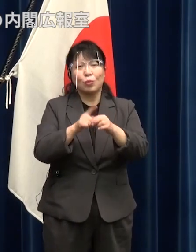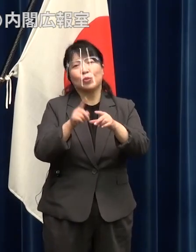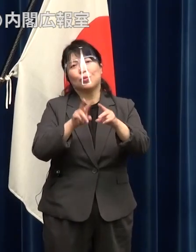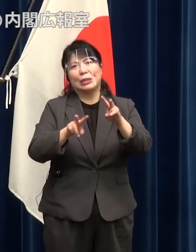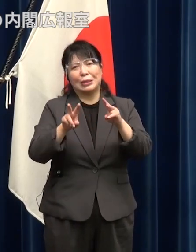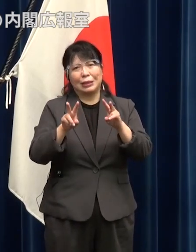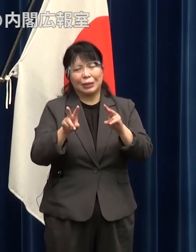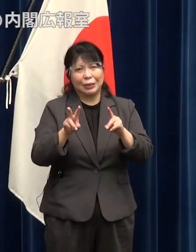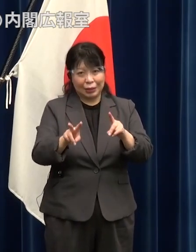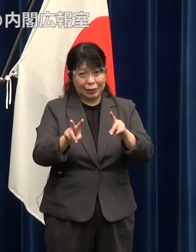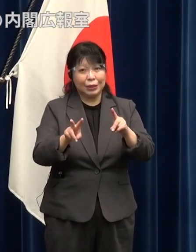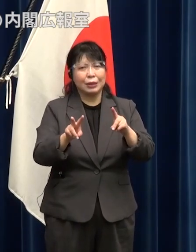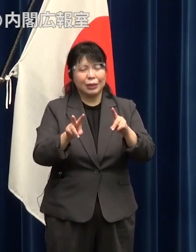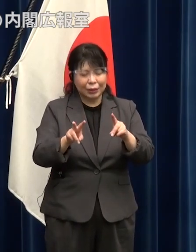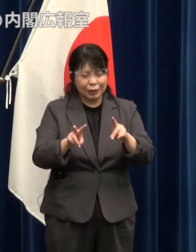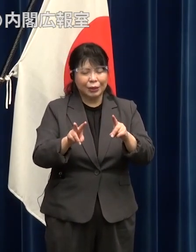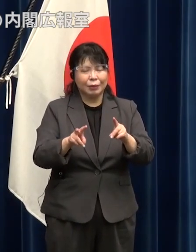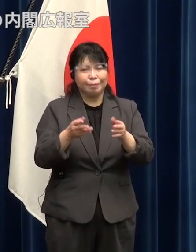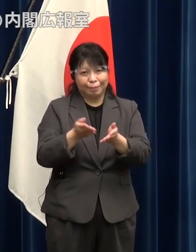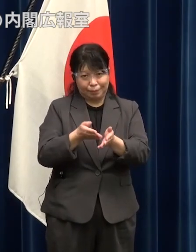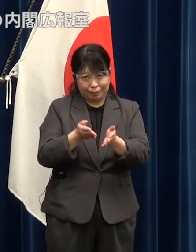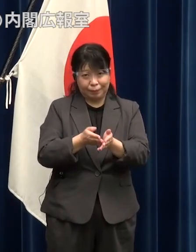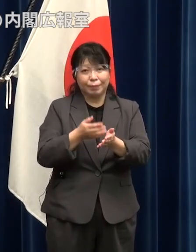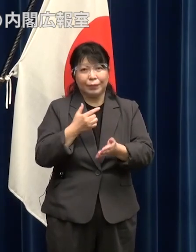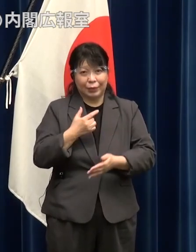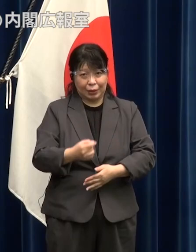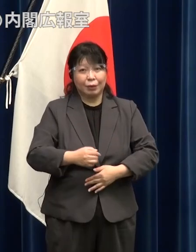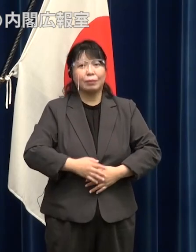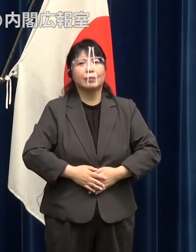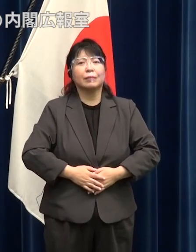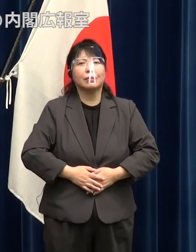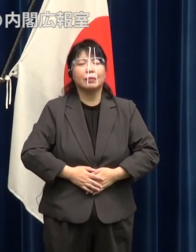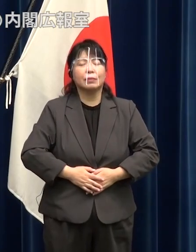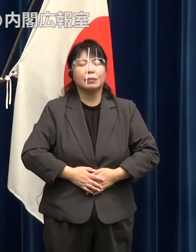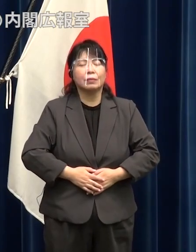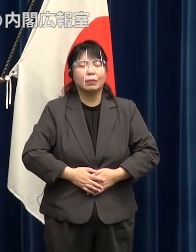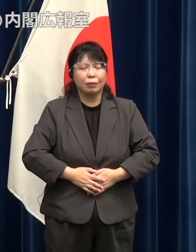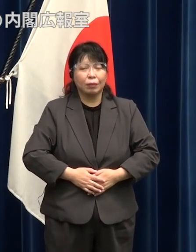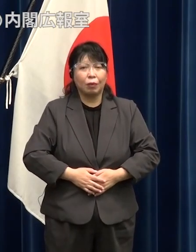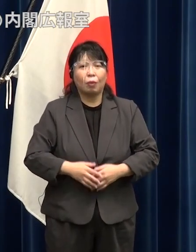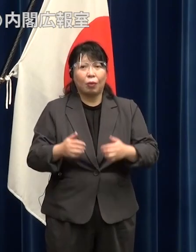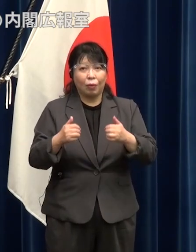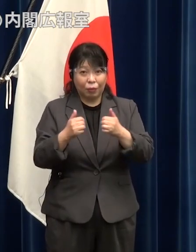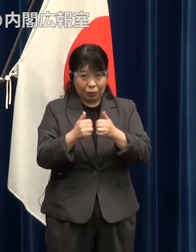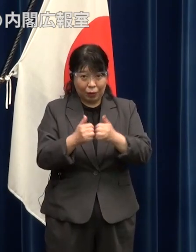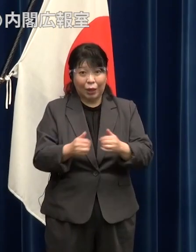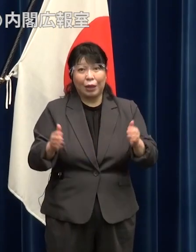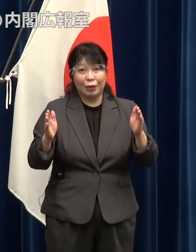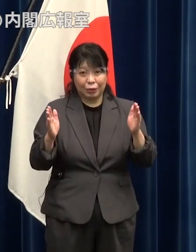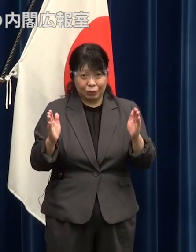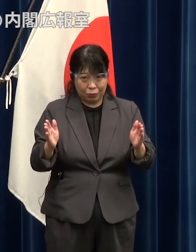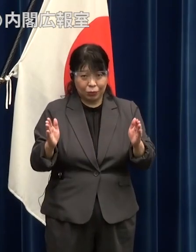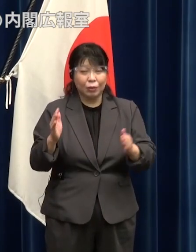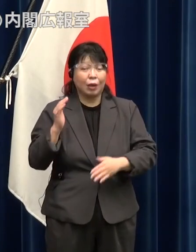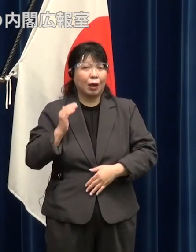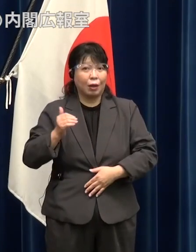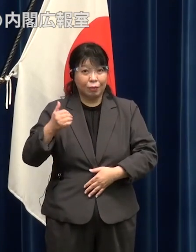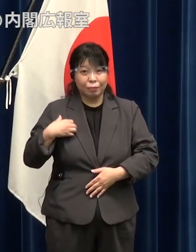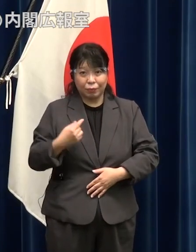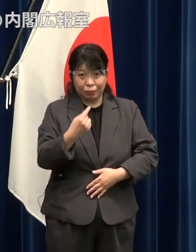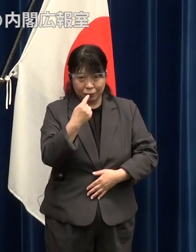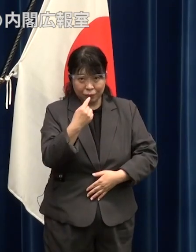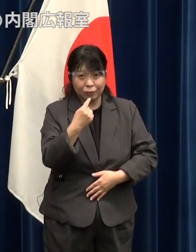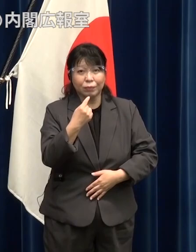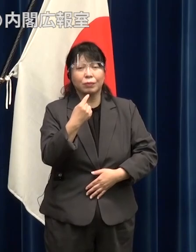応をお話しいたします。この会期中、内閣総理大臣として旧統一